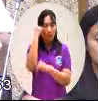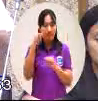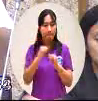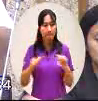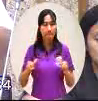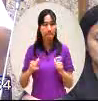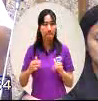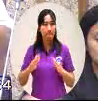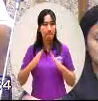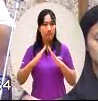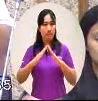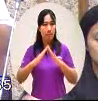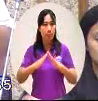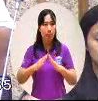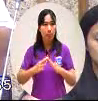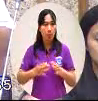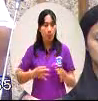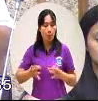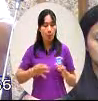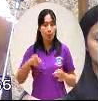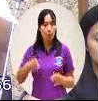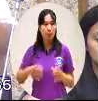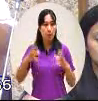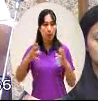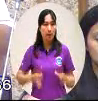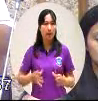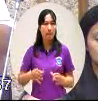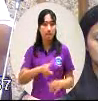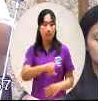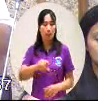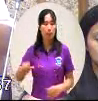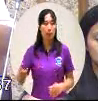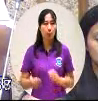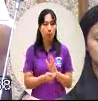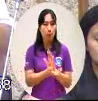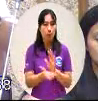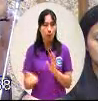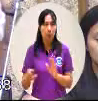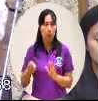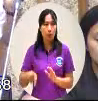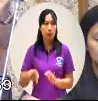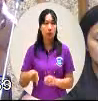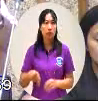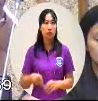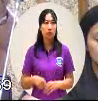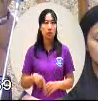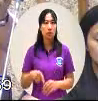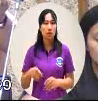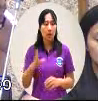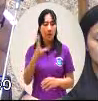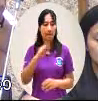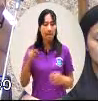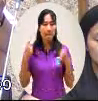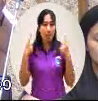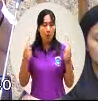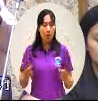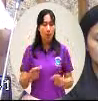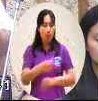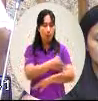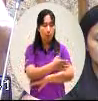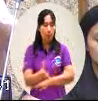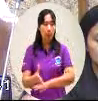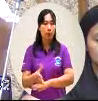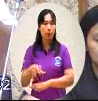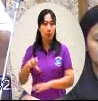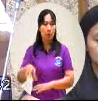合农业局办理那个叫物产馆啊，我们已经找了一个地方。那这个未来会把我们原乡部落的一些不管是农